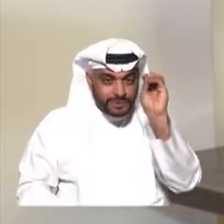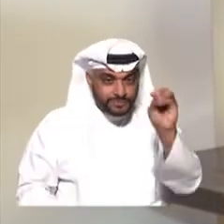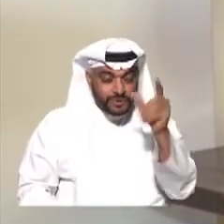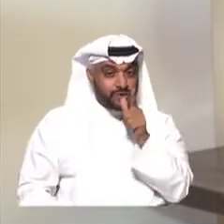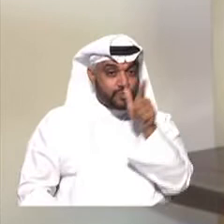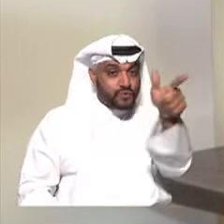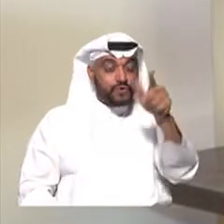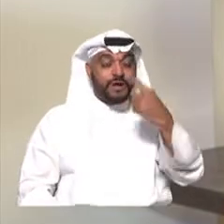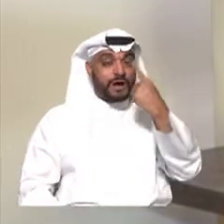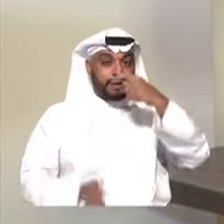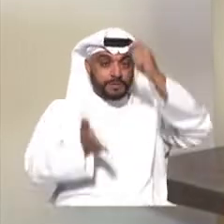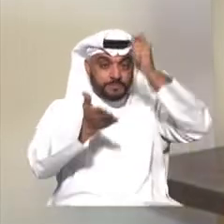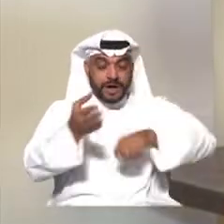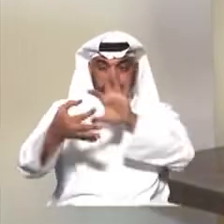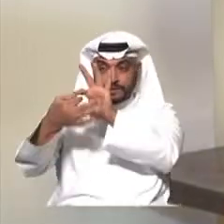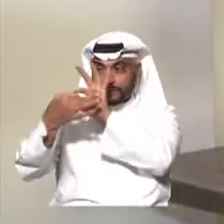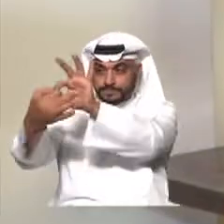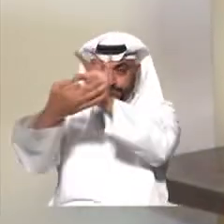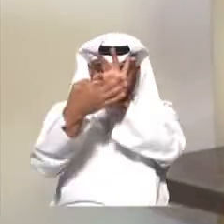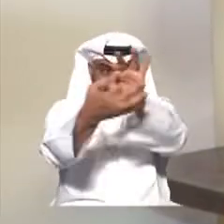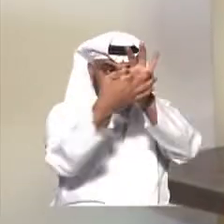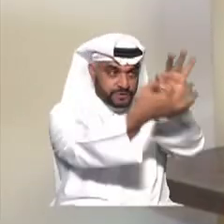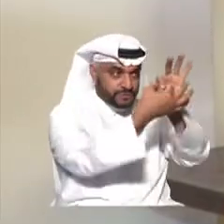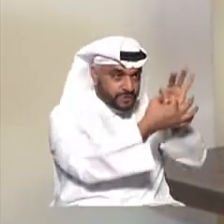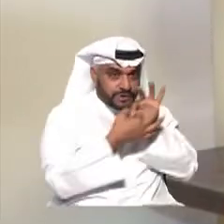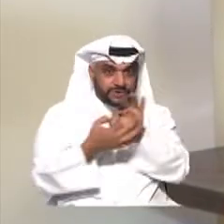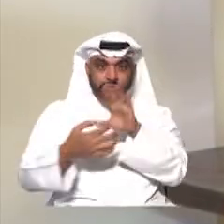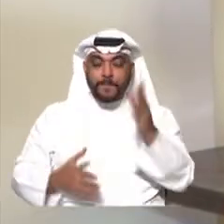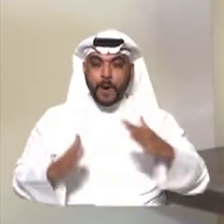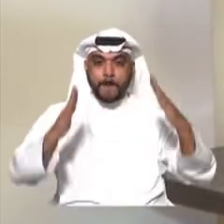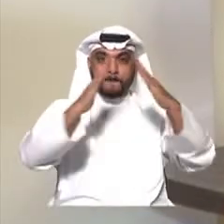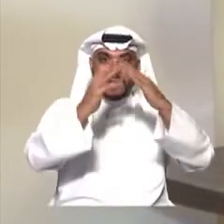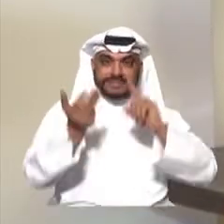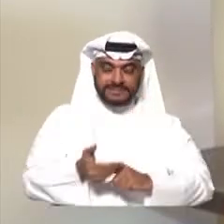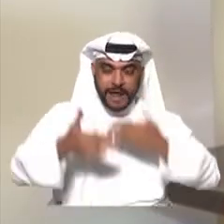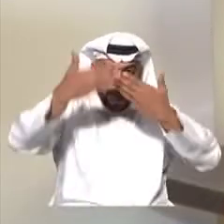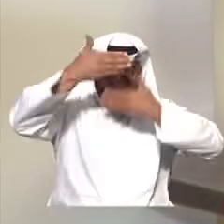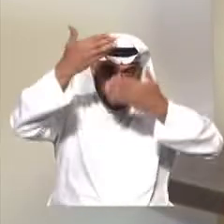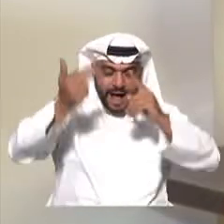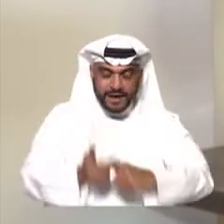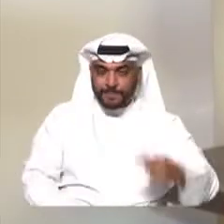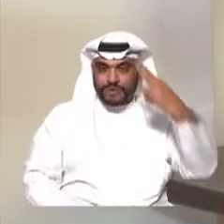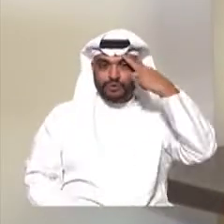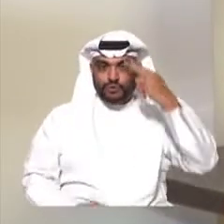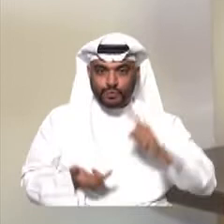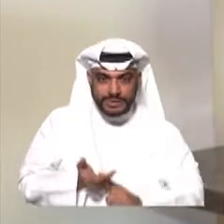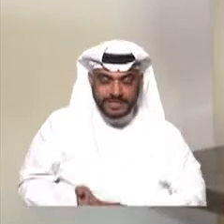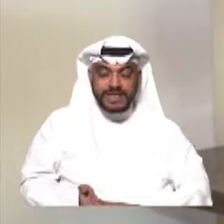نتيجة لتنسيق مصري مغربي سعودي جزائري سوري